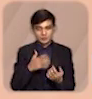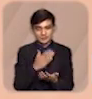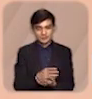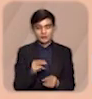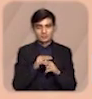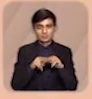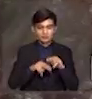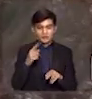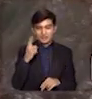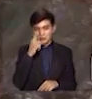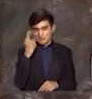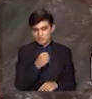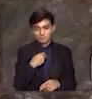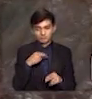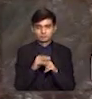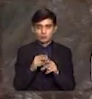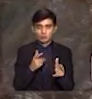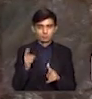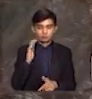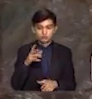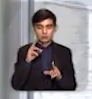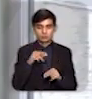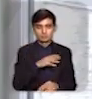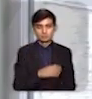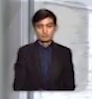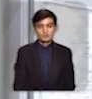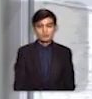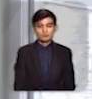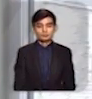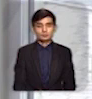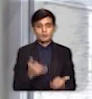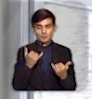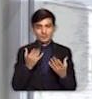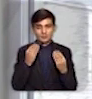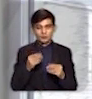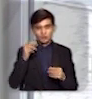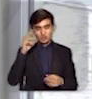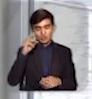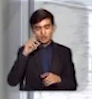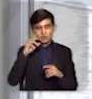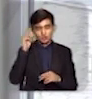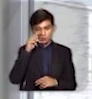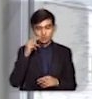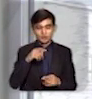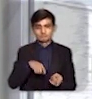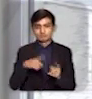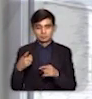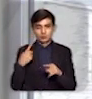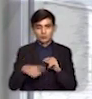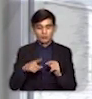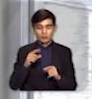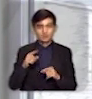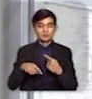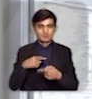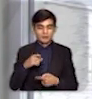шатырды қалыпқа келтіреміз деп уәде етіпті. Бүгінгі күні сабағын сенбіге ауыстырдық және бір апта көлемінде